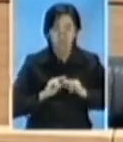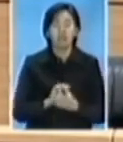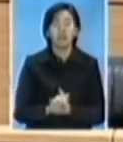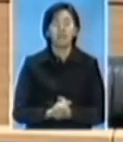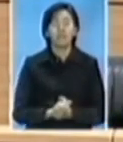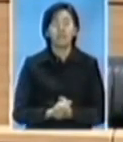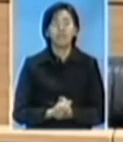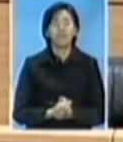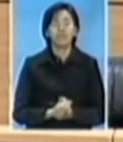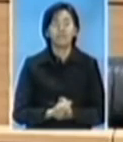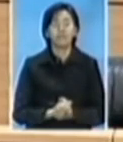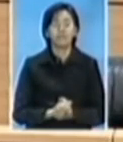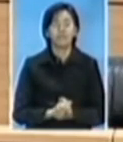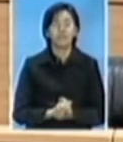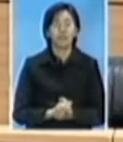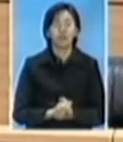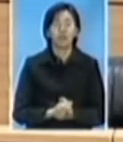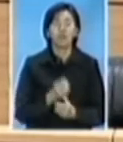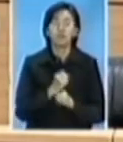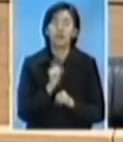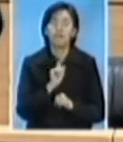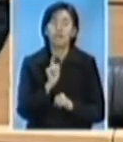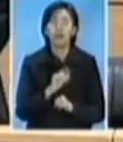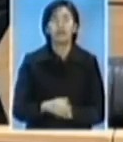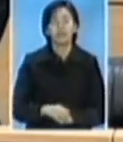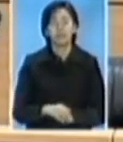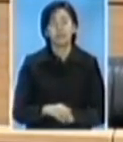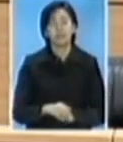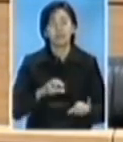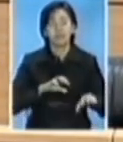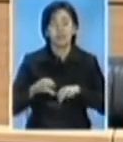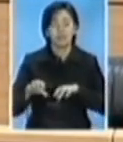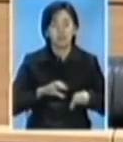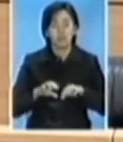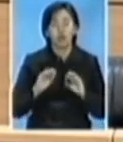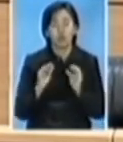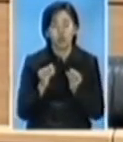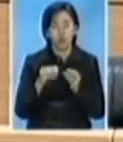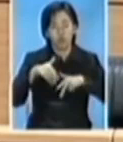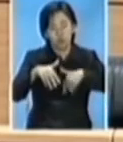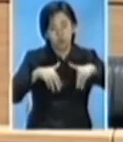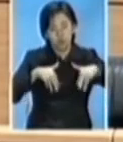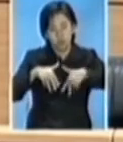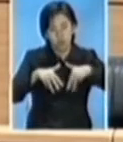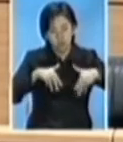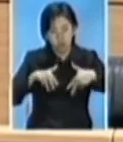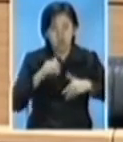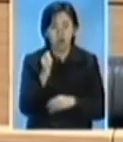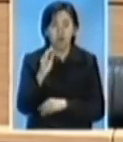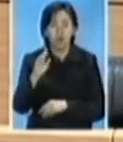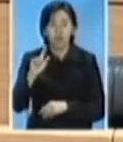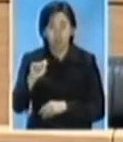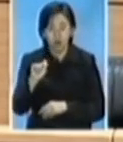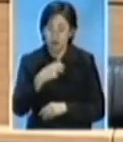ได้นะเป็นต้นแบบอะไรครับไปจัดตั้งวิทยุชุมชนอบต.